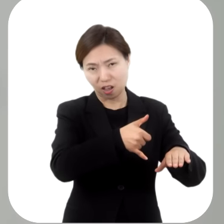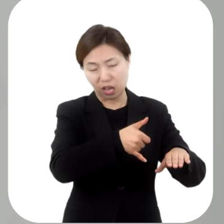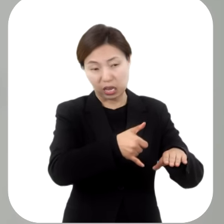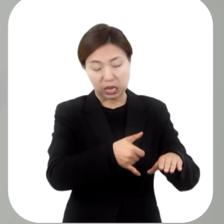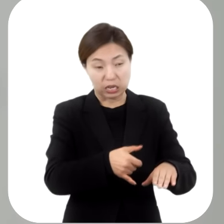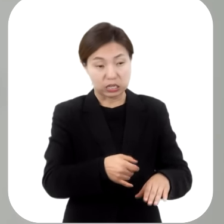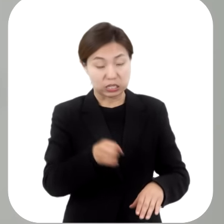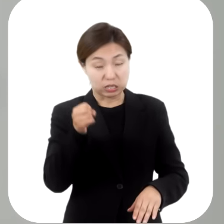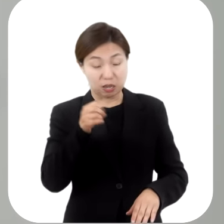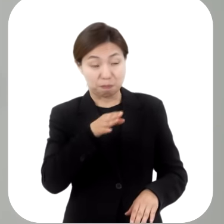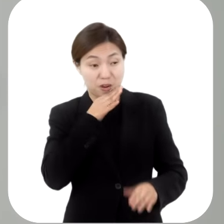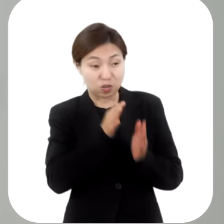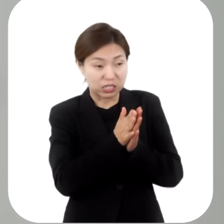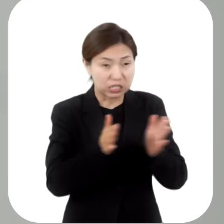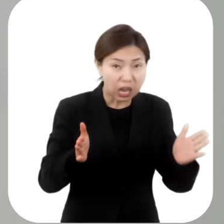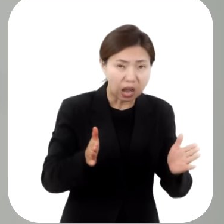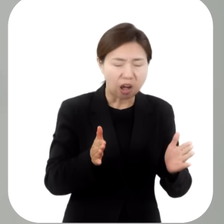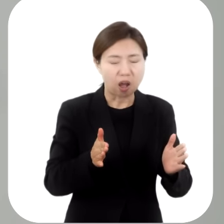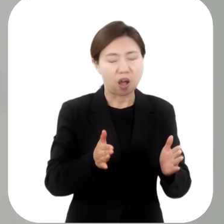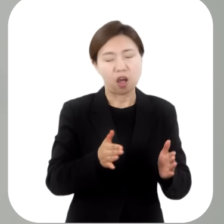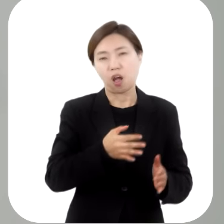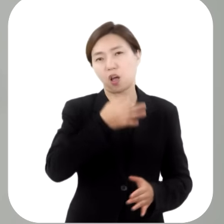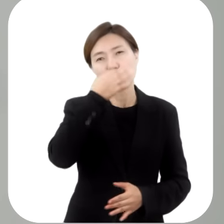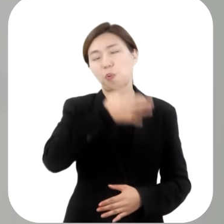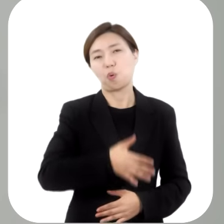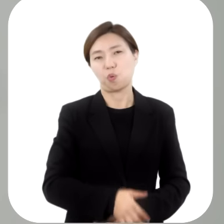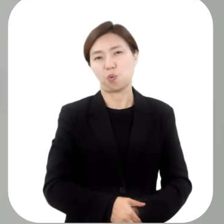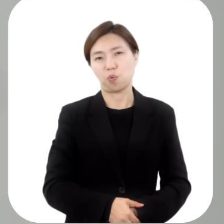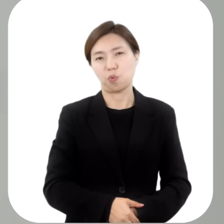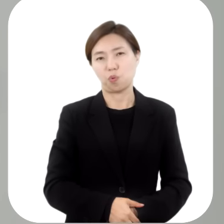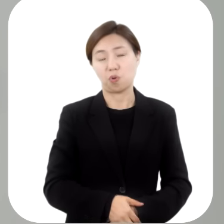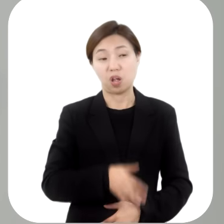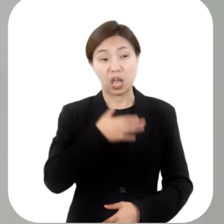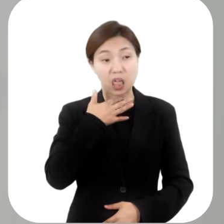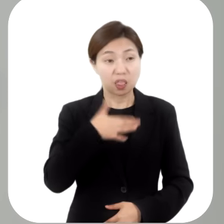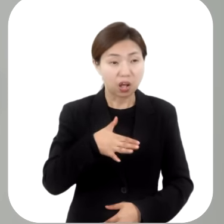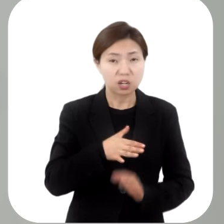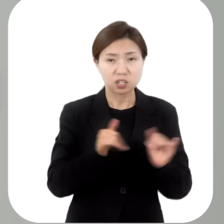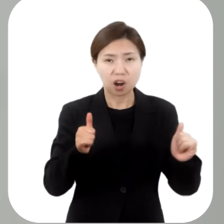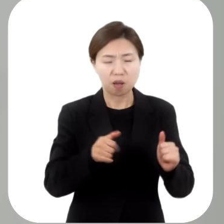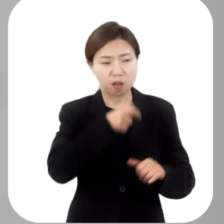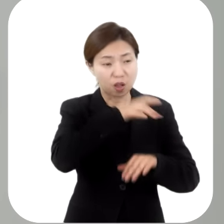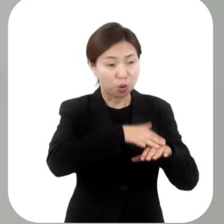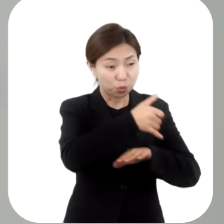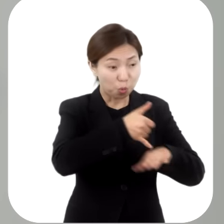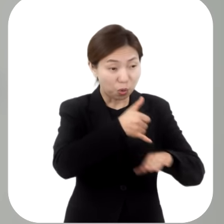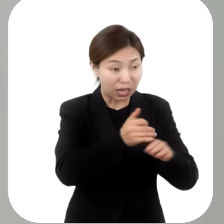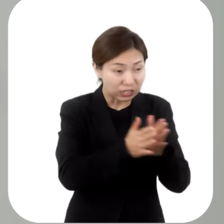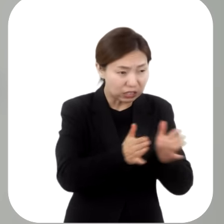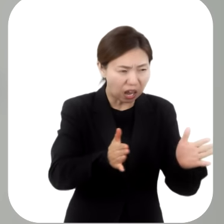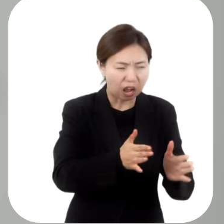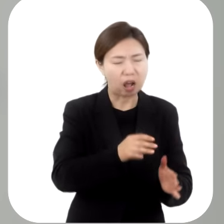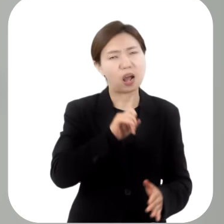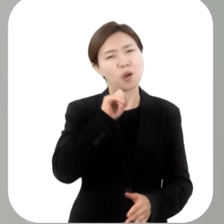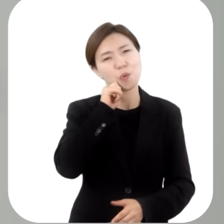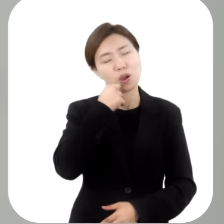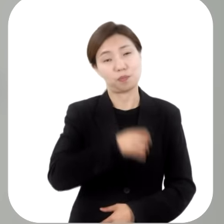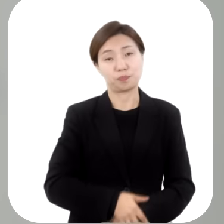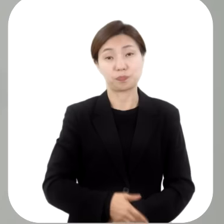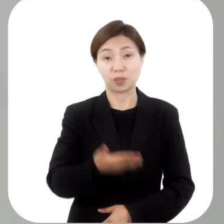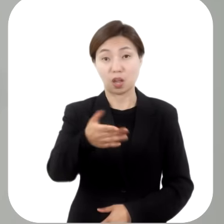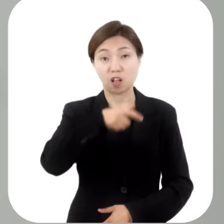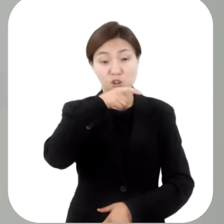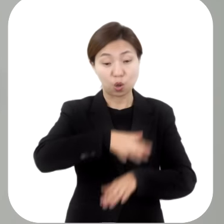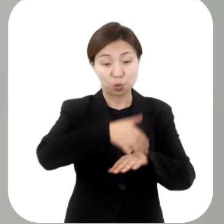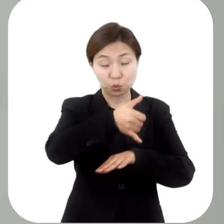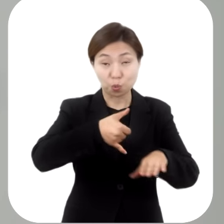농사는 이렇게 경험 없는 사람이 갑자기 가서 짓기는 쉬운 일이 아니다. 이렇게 말할 수 있어요. 그래서